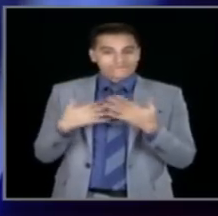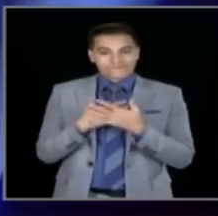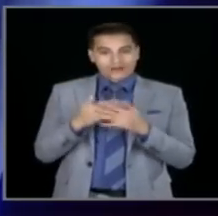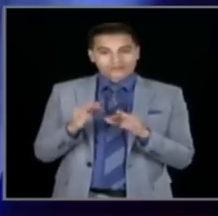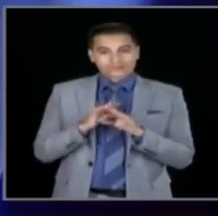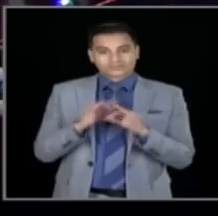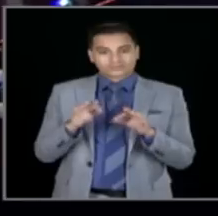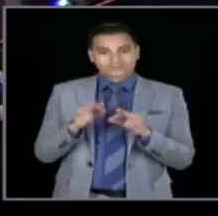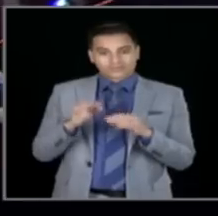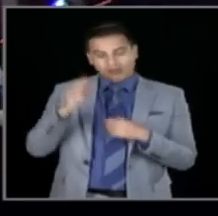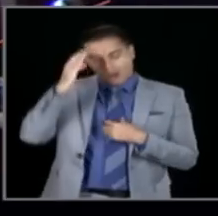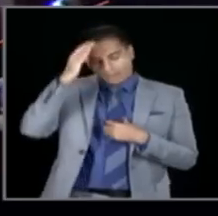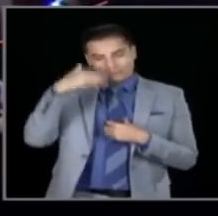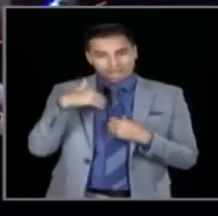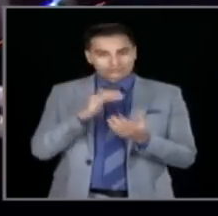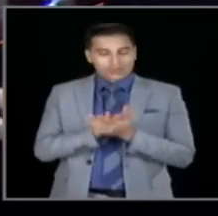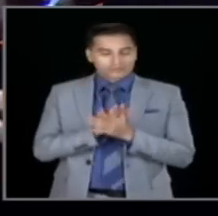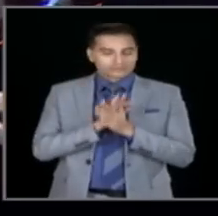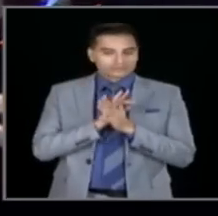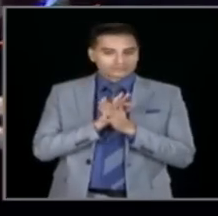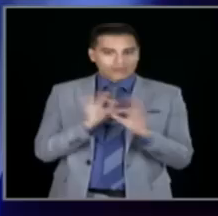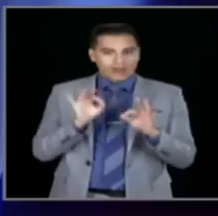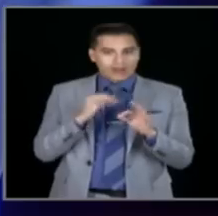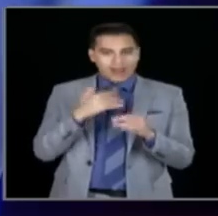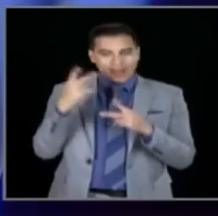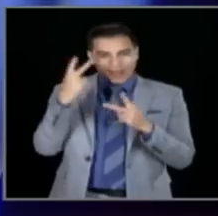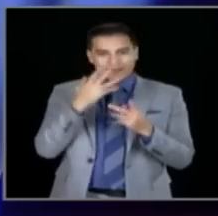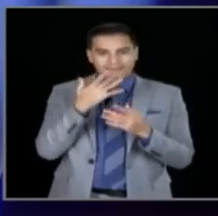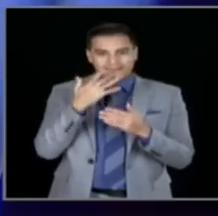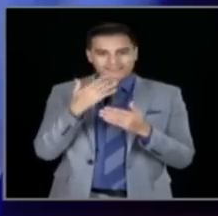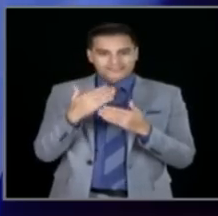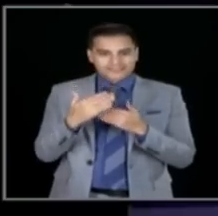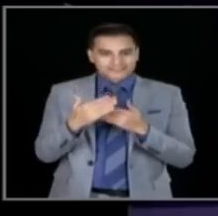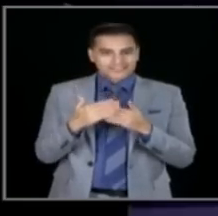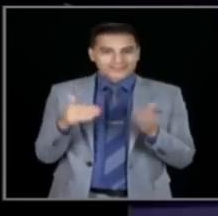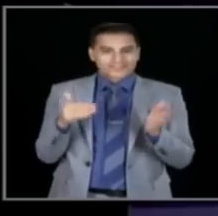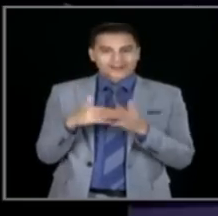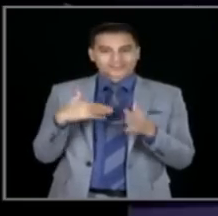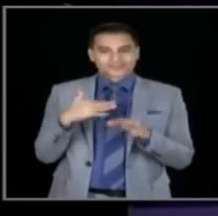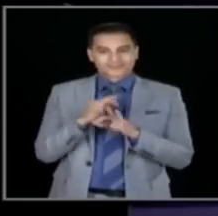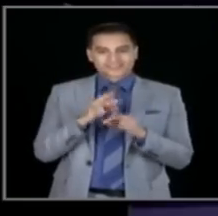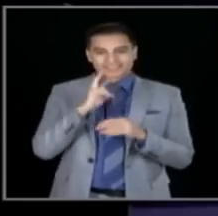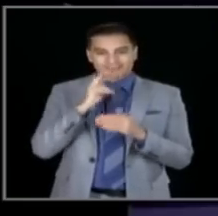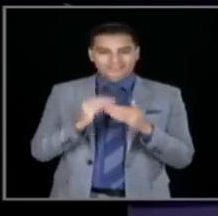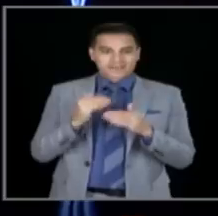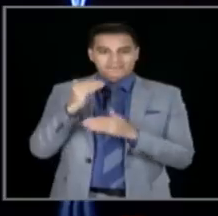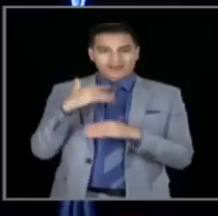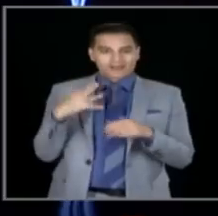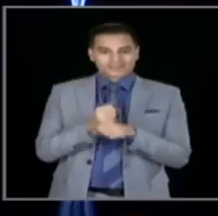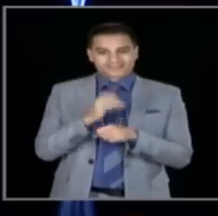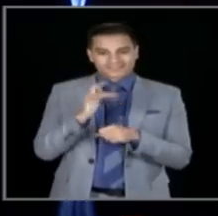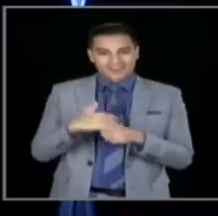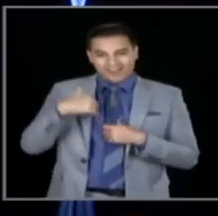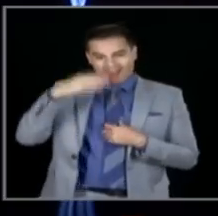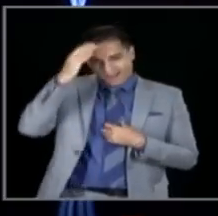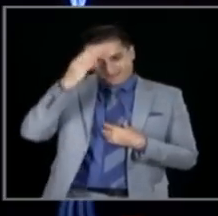سايعاني. عباقره اصحاب اللي هو خلاص انا الحلم يعني بيقرب، ومش متخيله ان انا فعلا بعد 7 سنين انا موجوده على كرسي